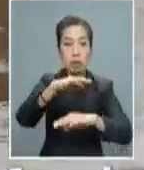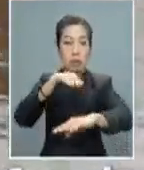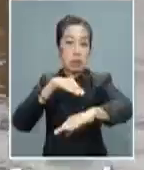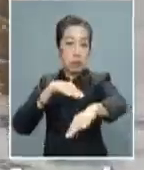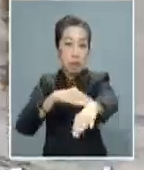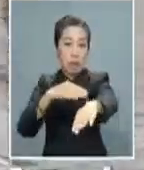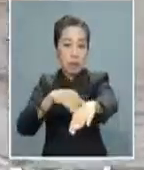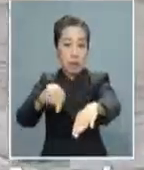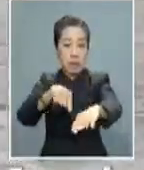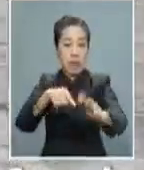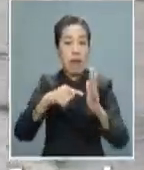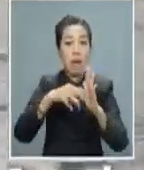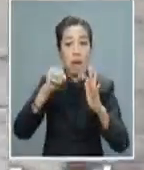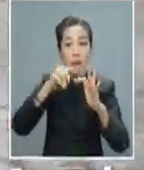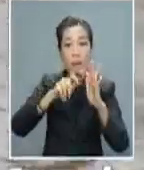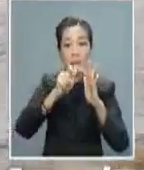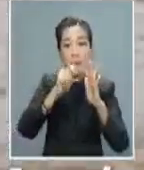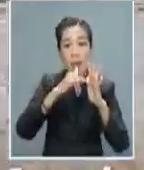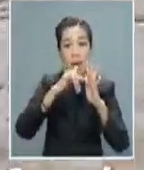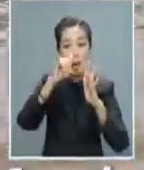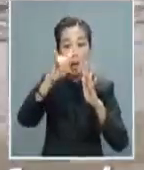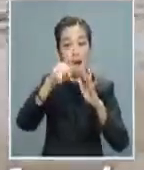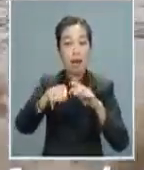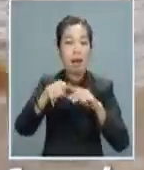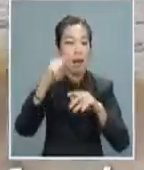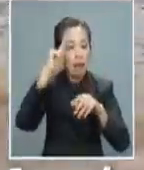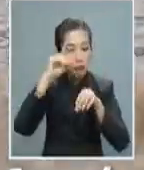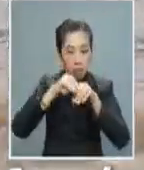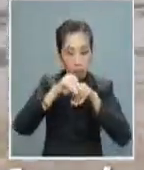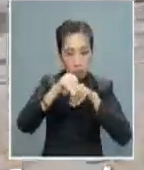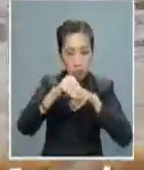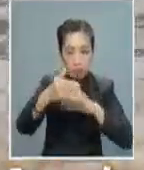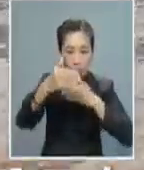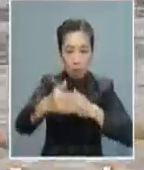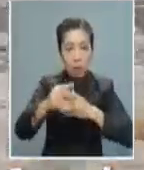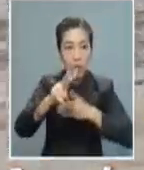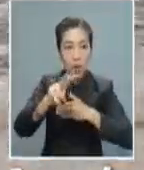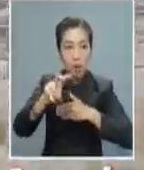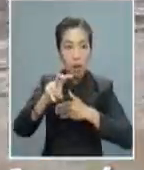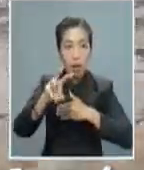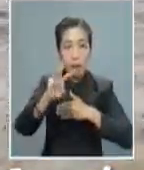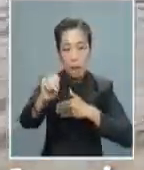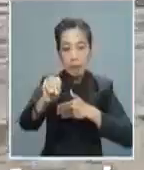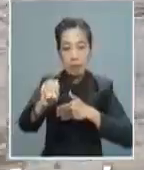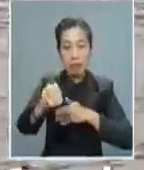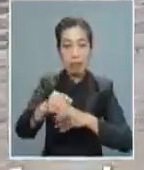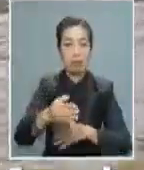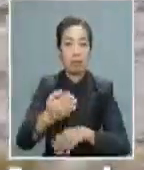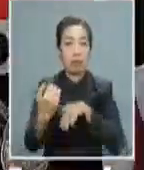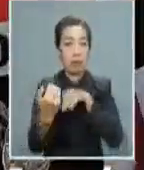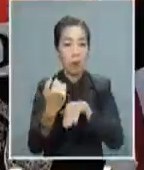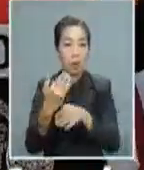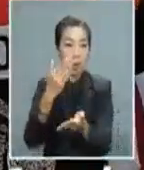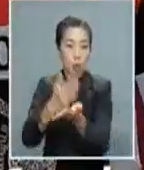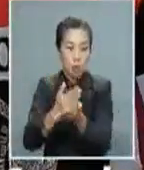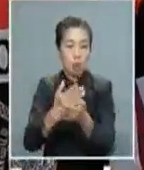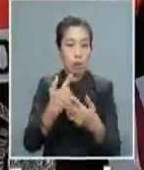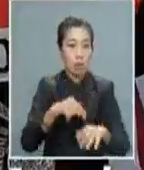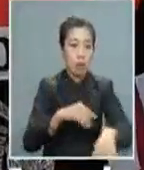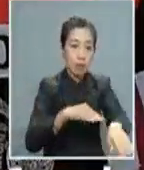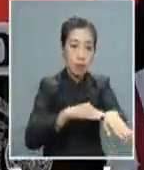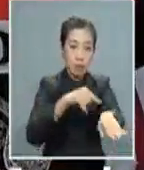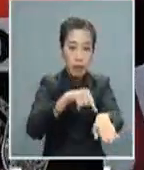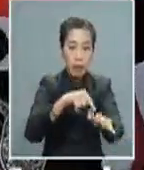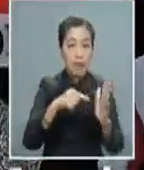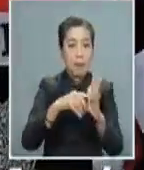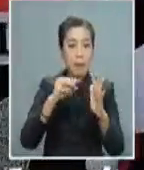ตรค่ะจนถึงขั้นต้องปิดการจราจรขาขึ้นประมาณ200เมตรและแยกไปอำเภอแม่อายก็ต้องปิดการจราจรขาขึ้นประมาณ500เมตร